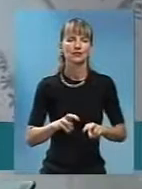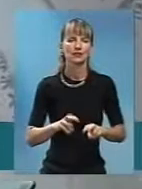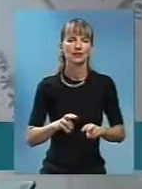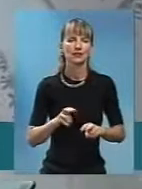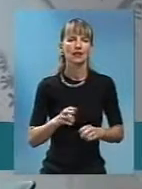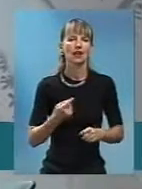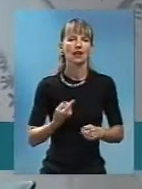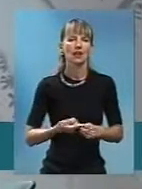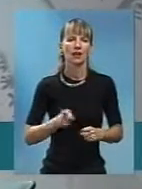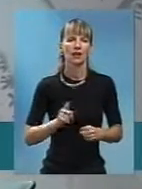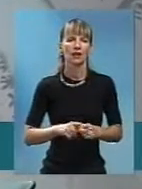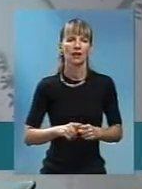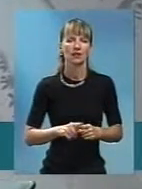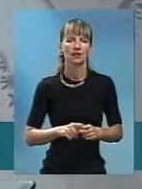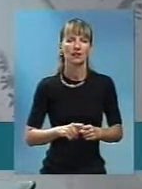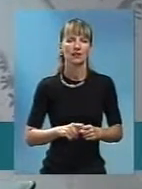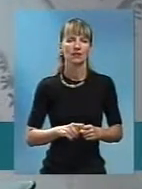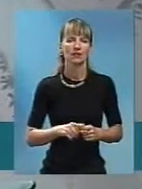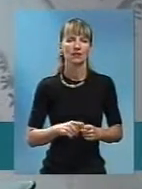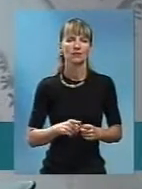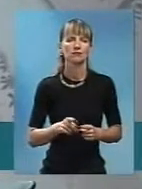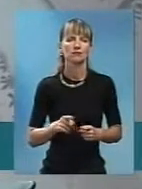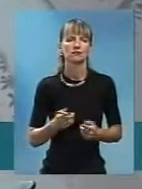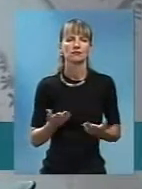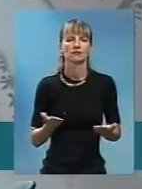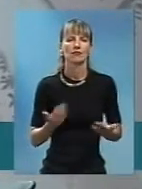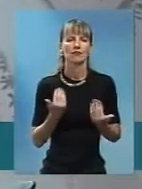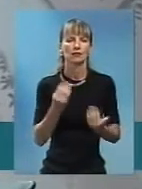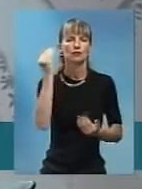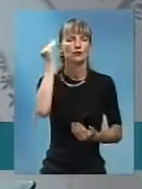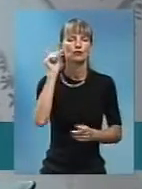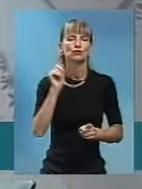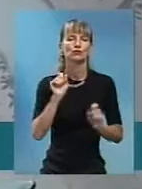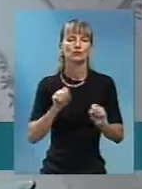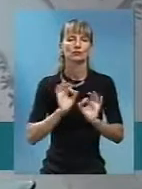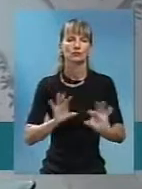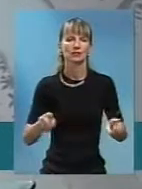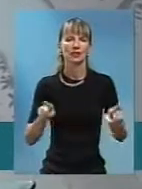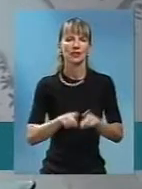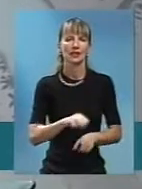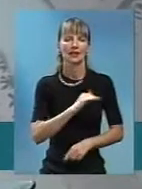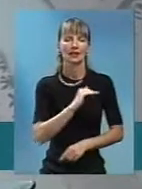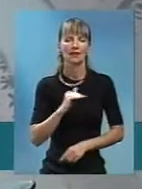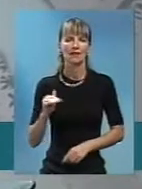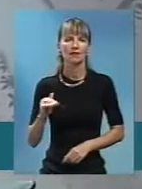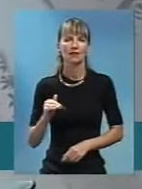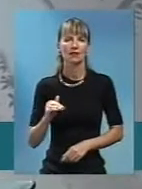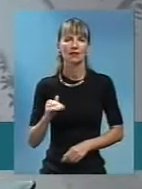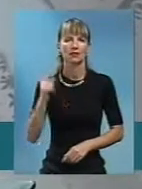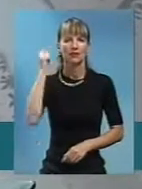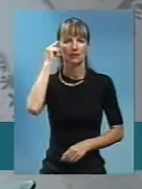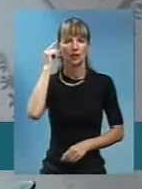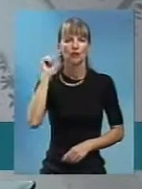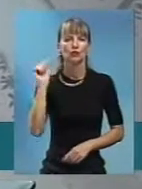це певний зріз. На ваш погляд, чим можна пояснити ось такий рівень обізнаності